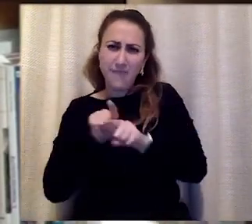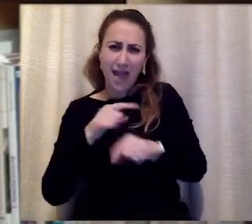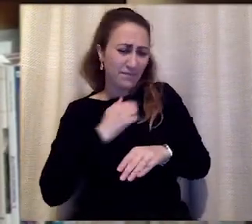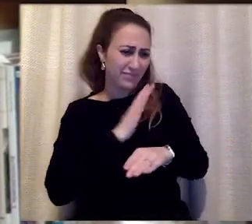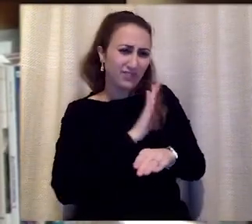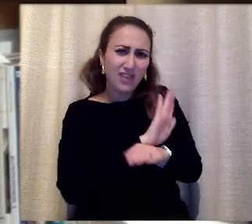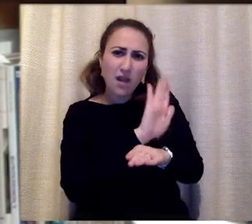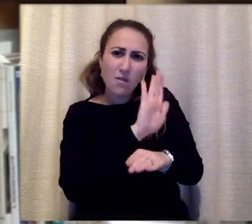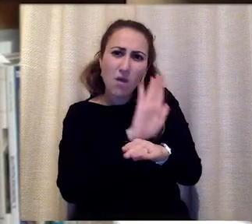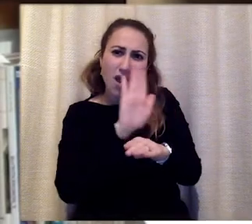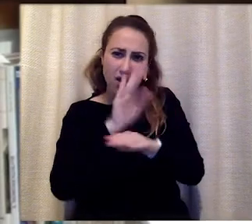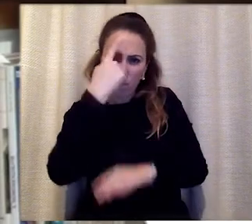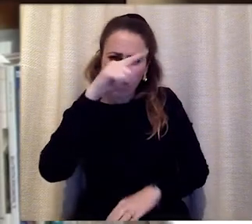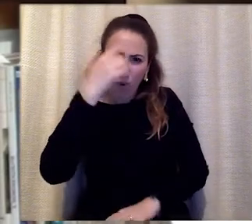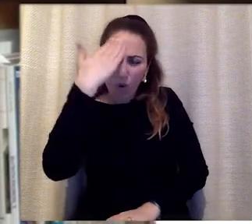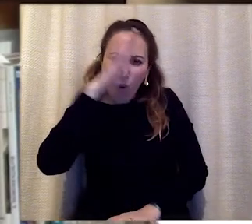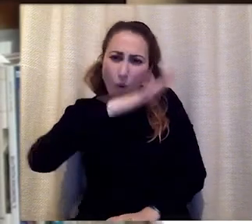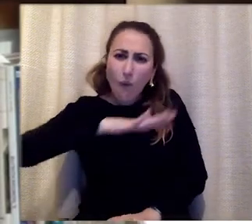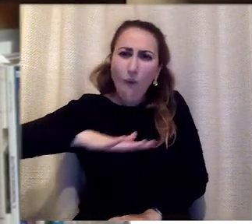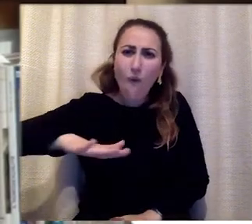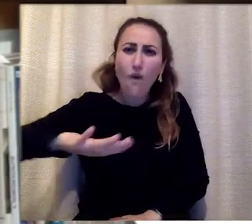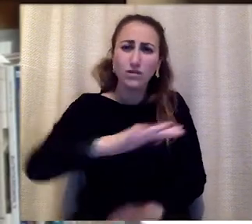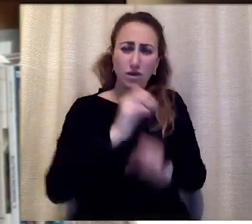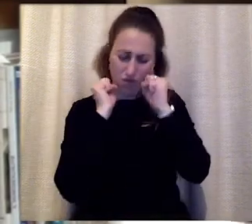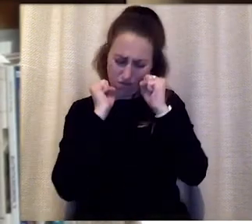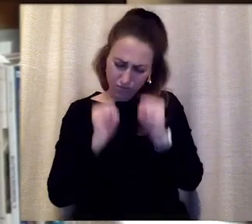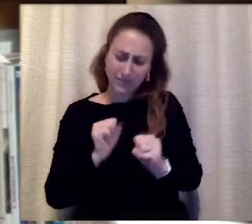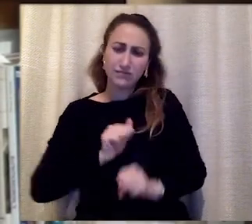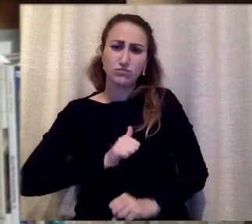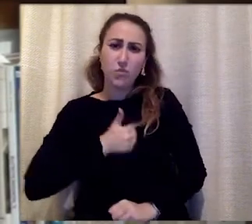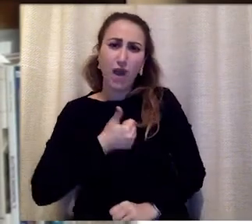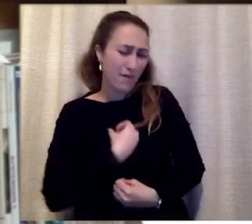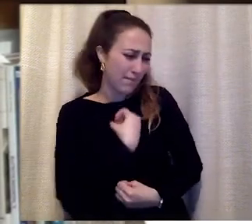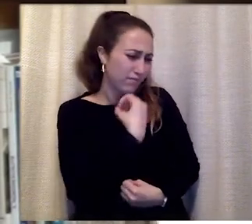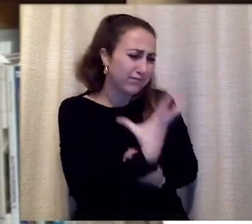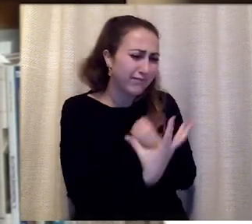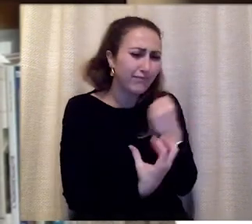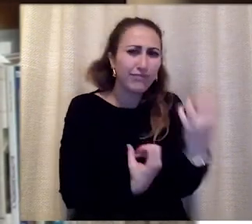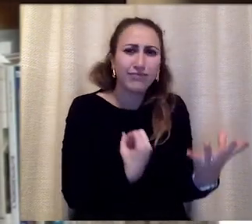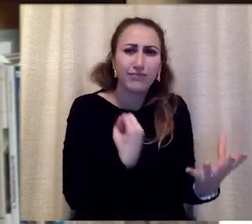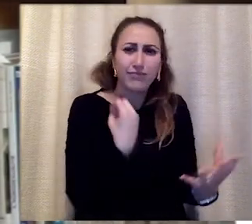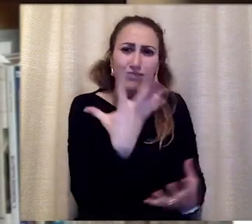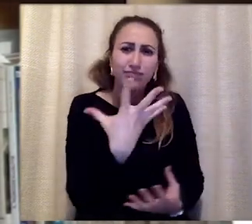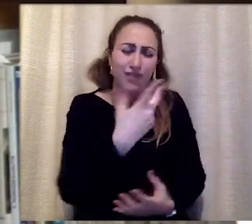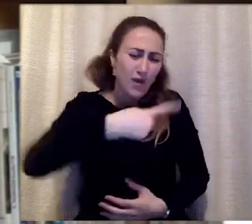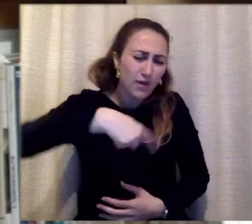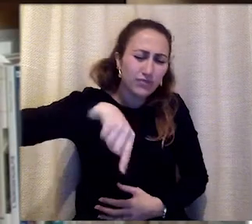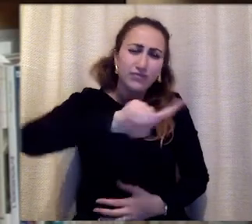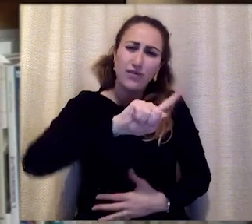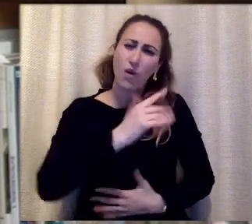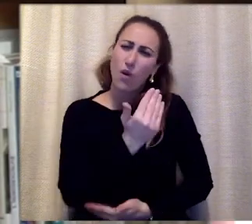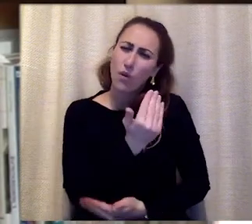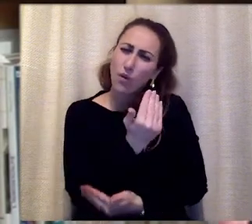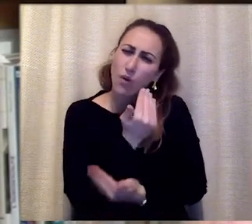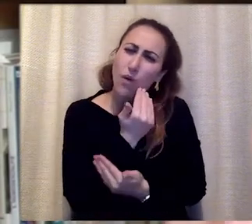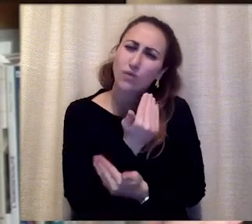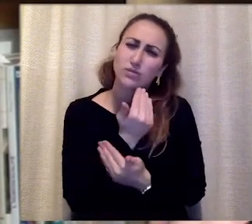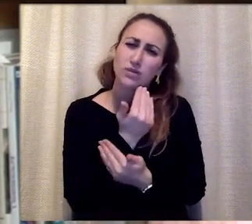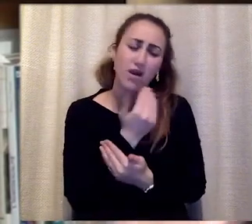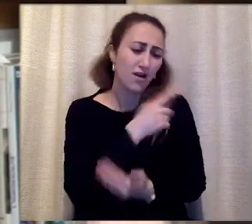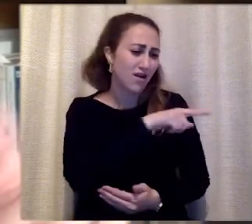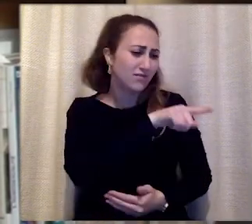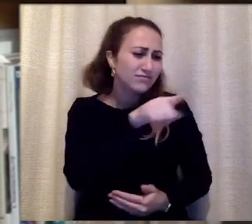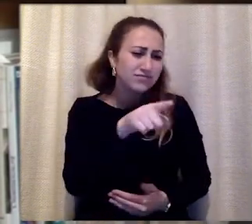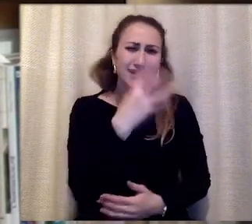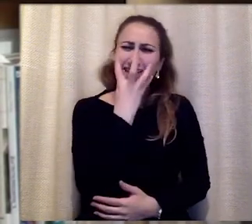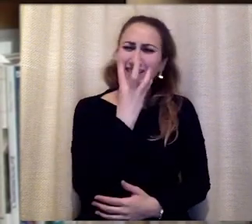de consolation. Nous pouvons devenir ceux qui, comme Jésus et comme le Saint-Esprit, deviennent